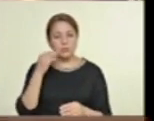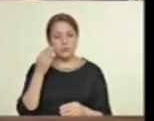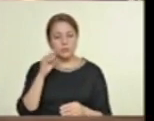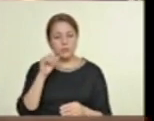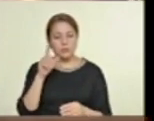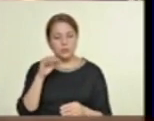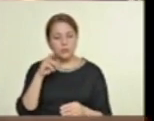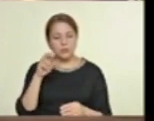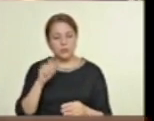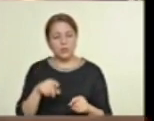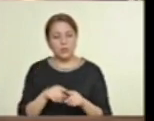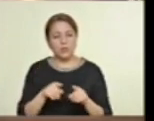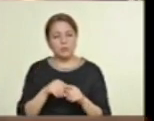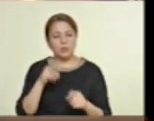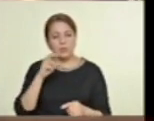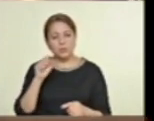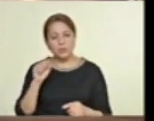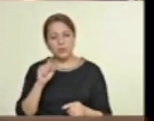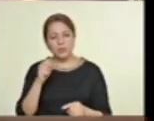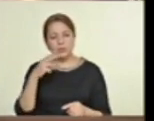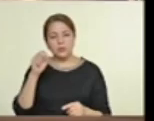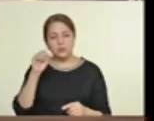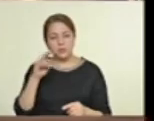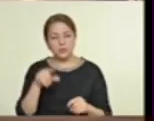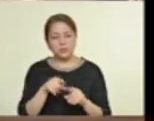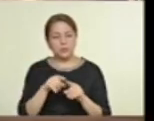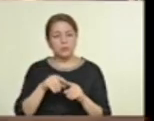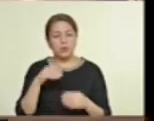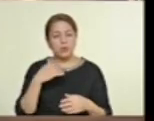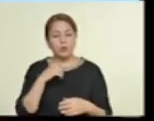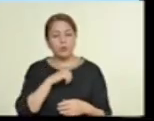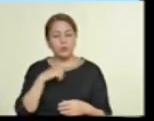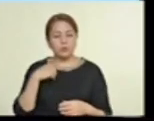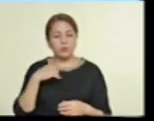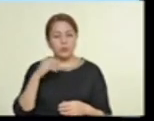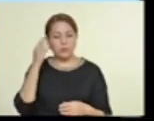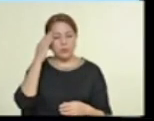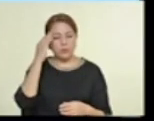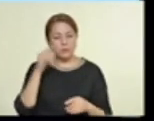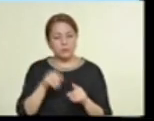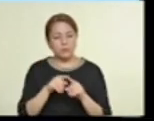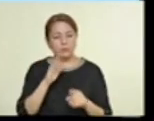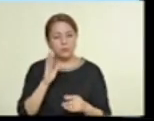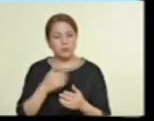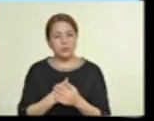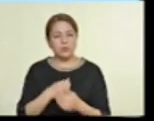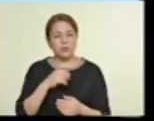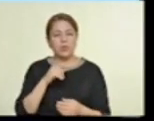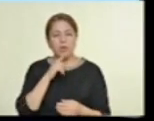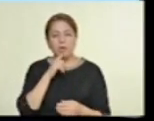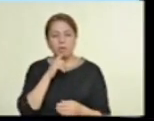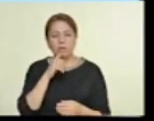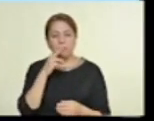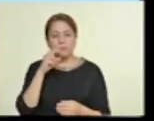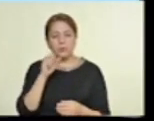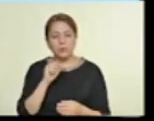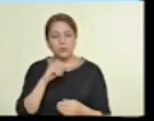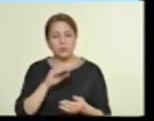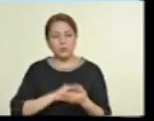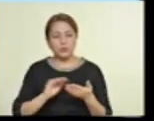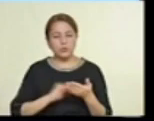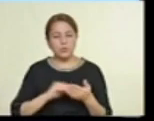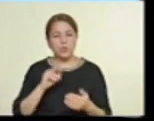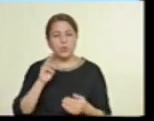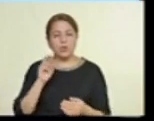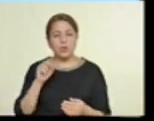bilan o'zaro ma'nodosh bo'lib kela oladi. Masalan, qalamda yozdi, qalam bilan yozdi.